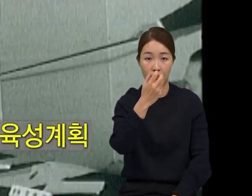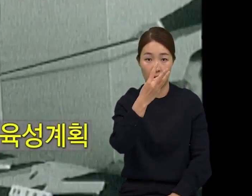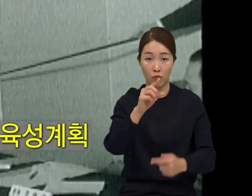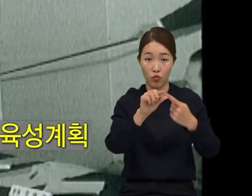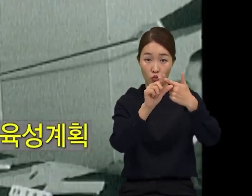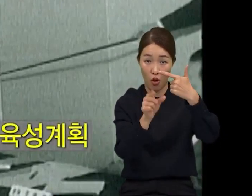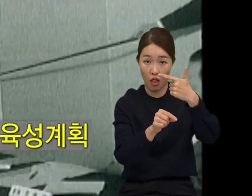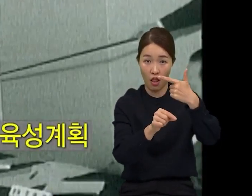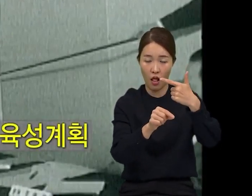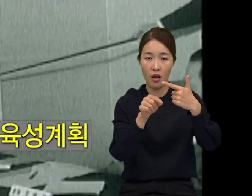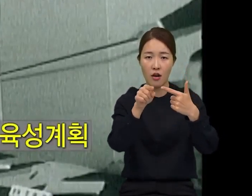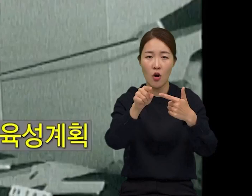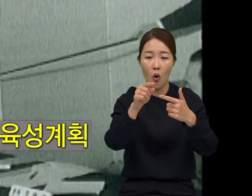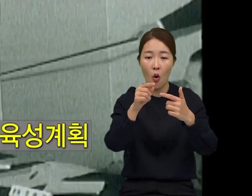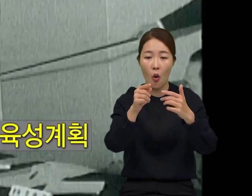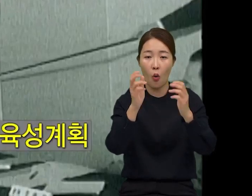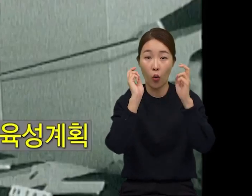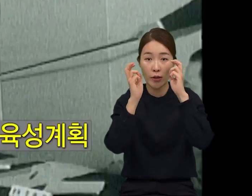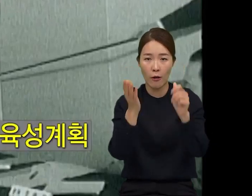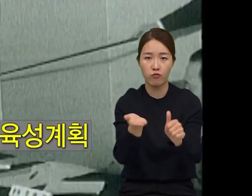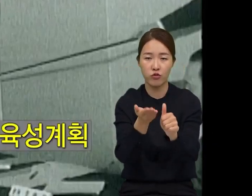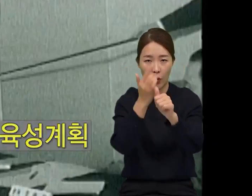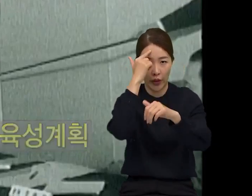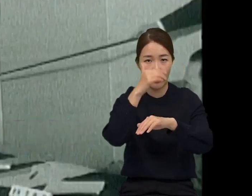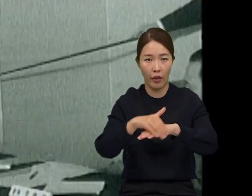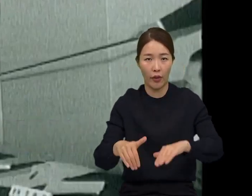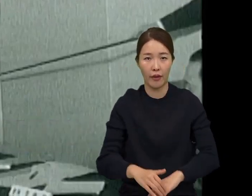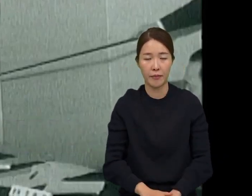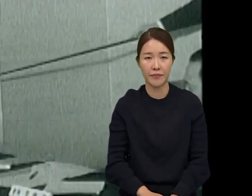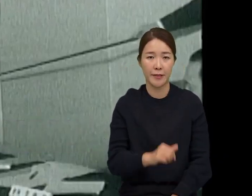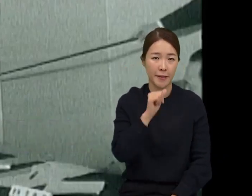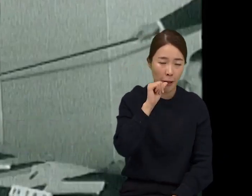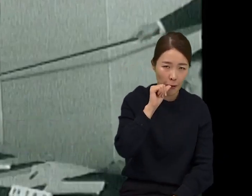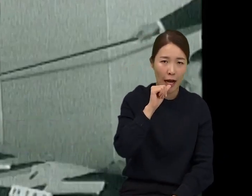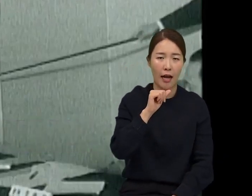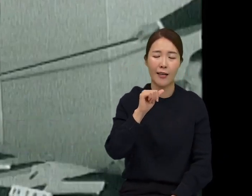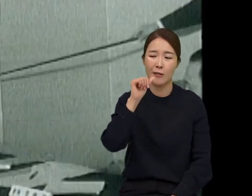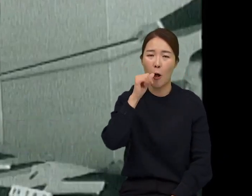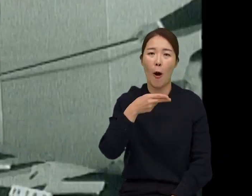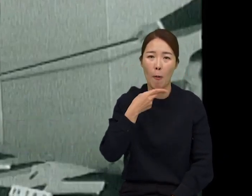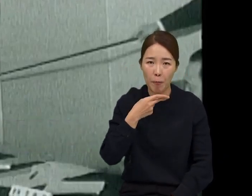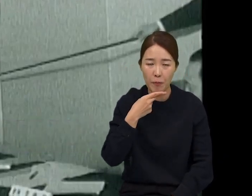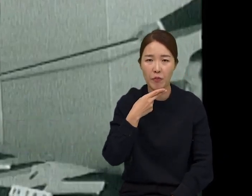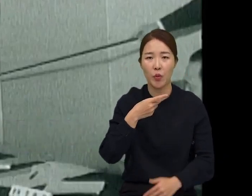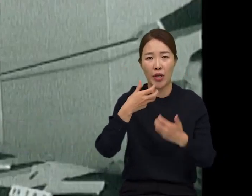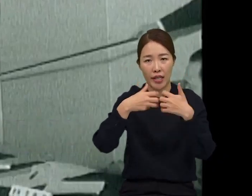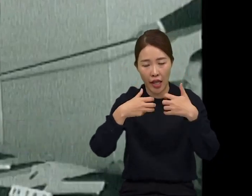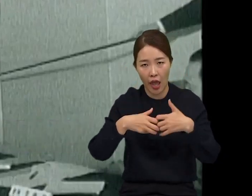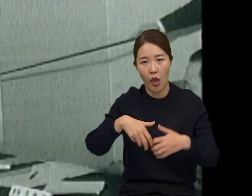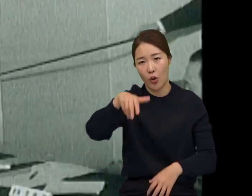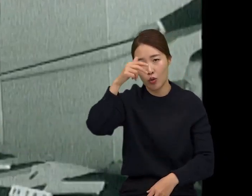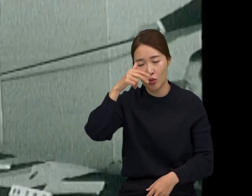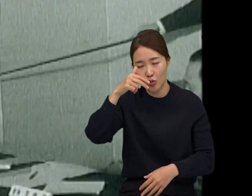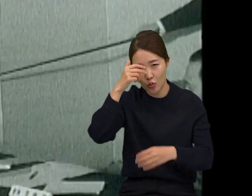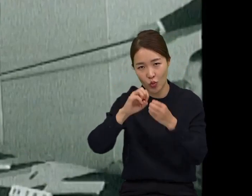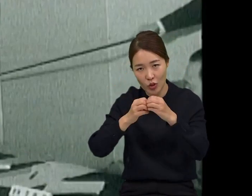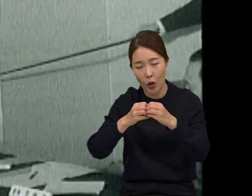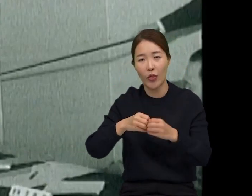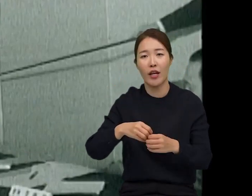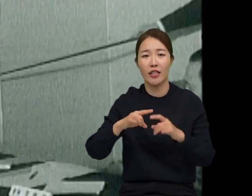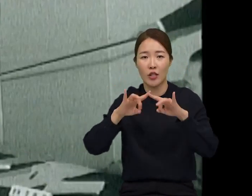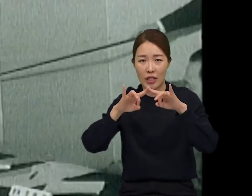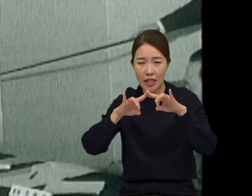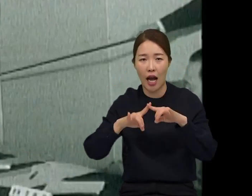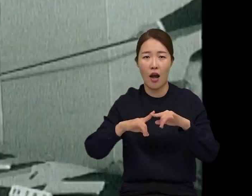중화공업 육성 계획을 발표했다. 철강, 비철금속, 기계, 조선, 전자, 화학공업이